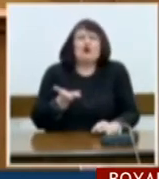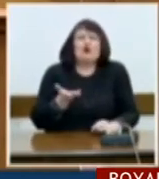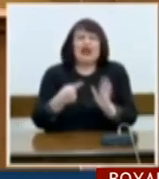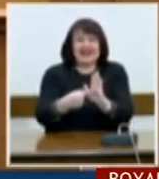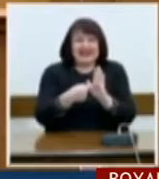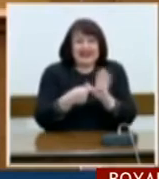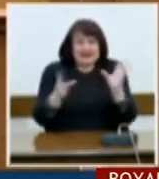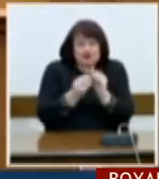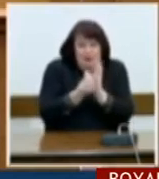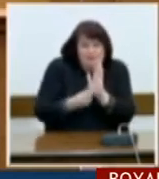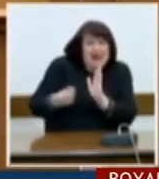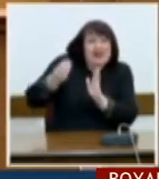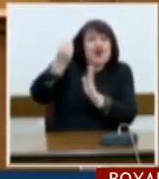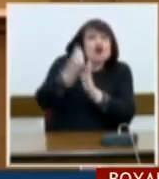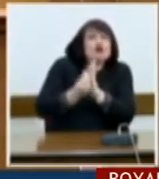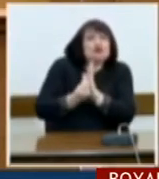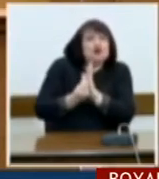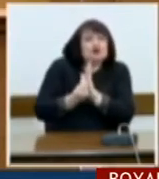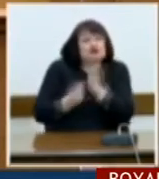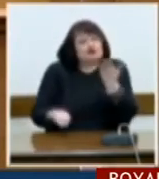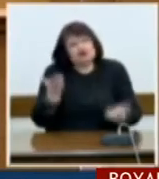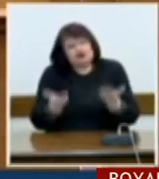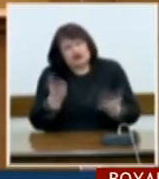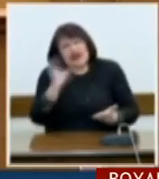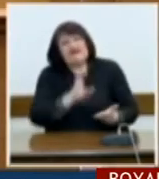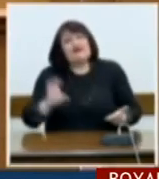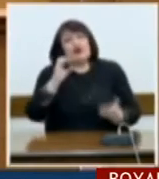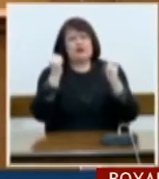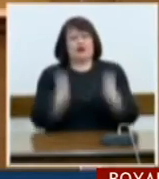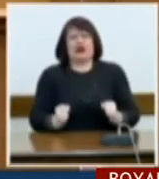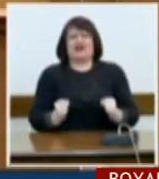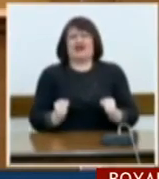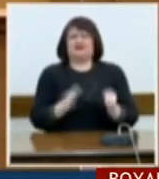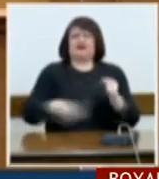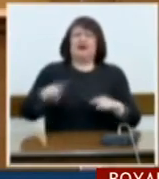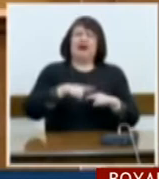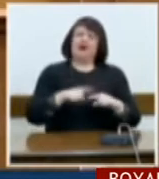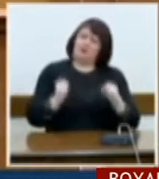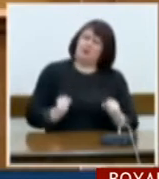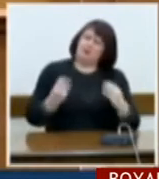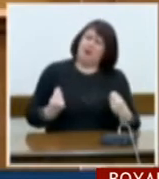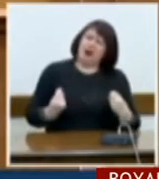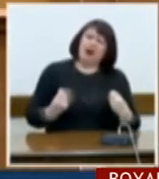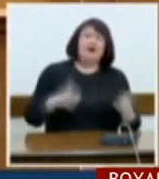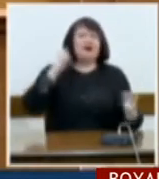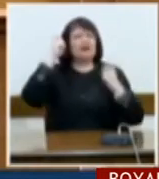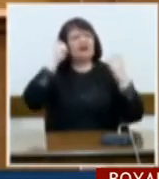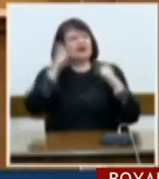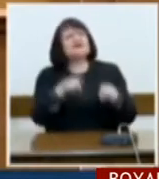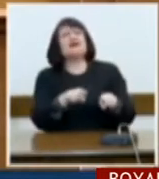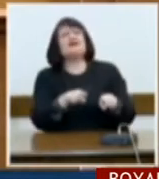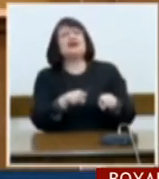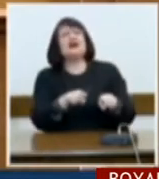πληθωρισμού σε σύγκριση με τις άλλες χώρες της Ευρωπαϊκής Ένωσης είμαστε καλύτερα, χωρίς όμως να λαμβάνει υπόψη του